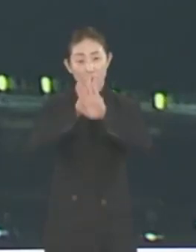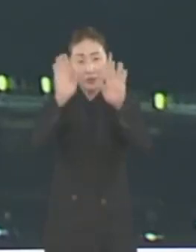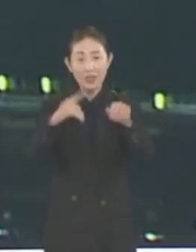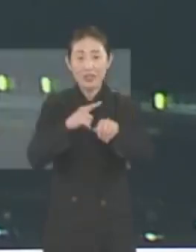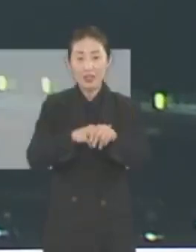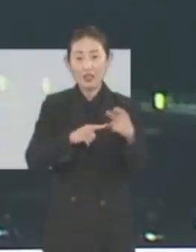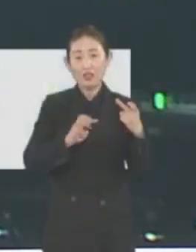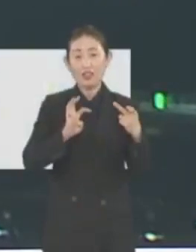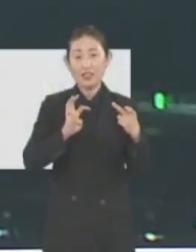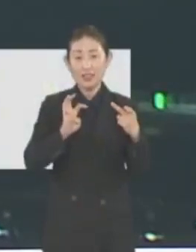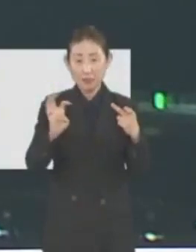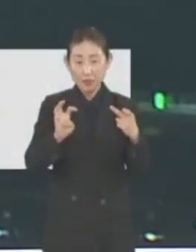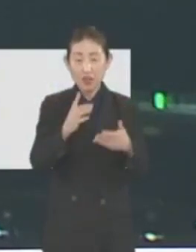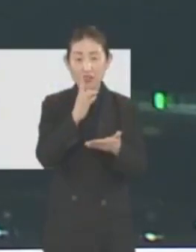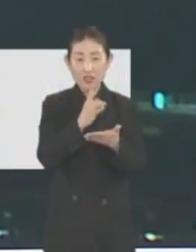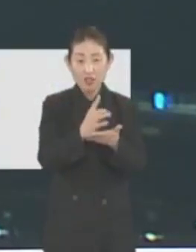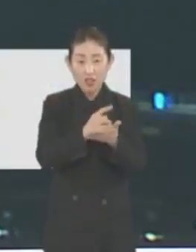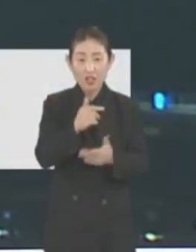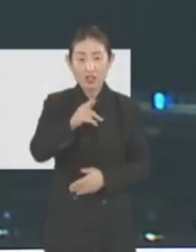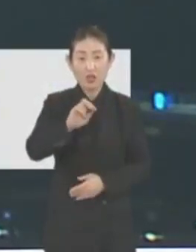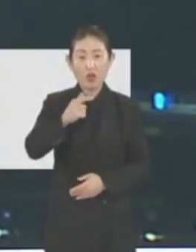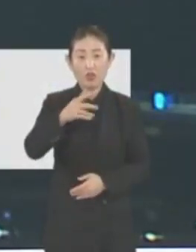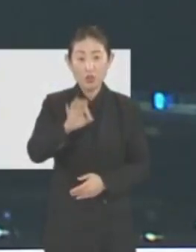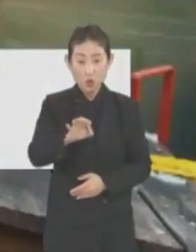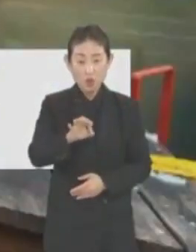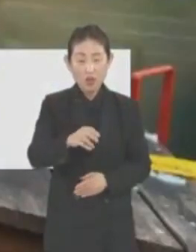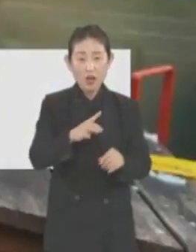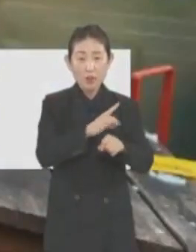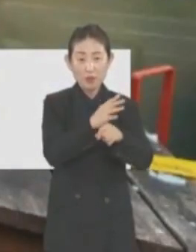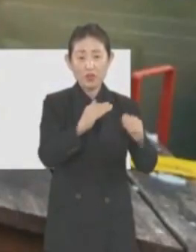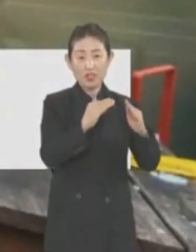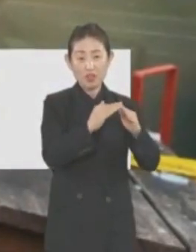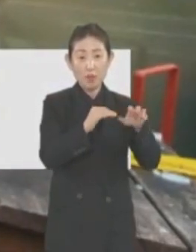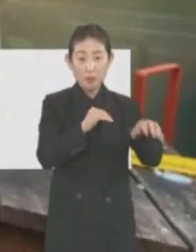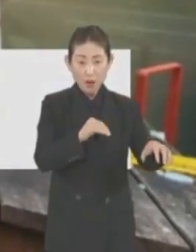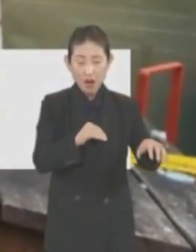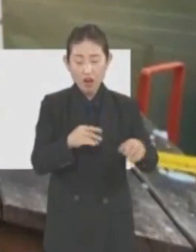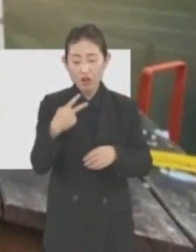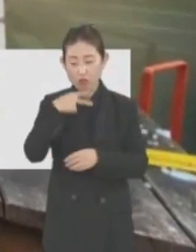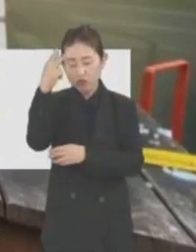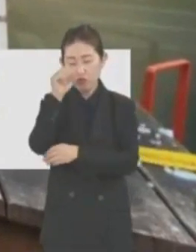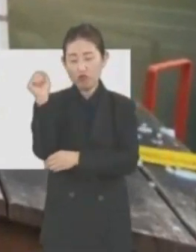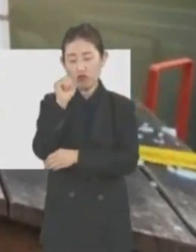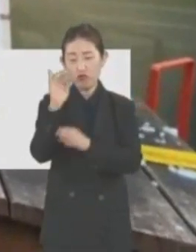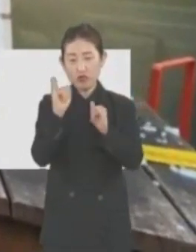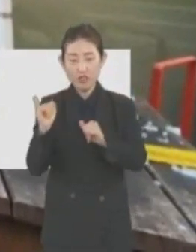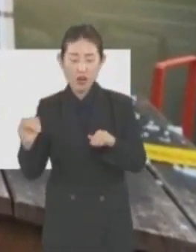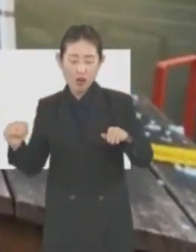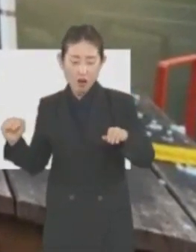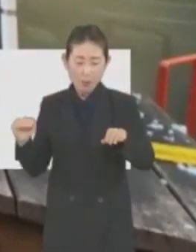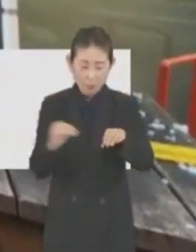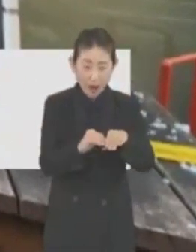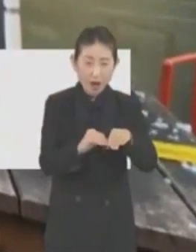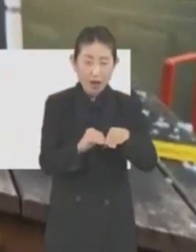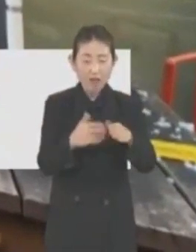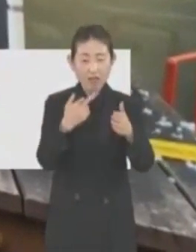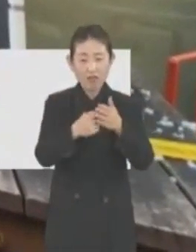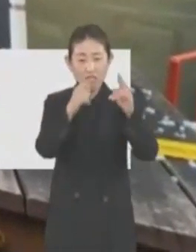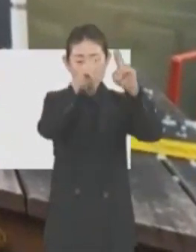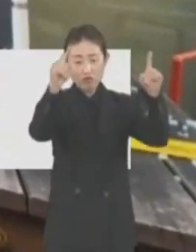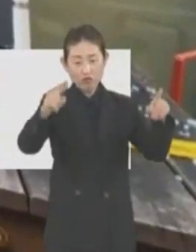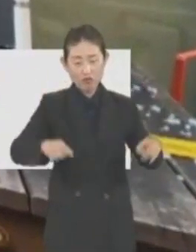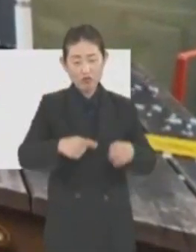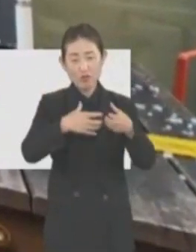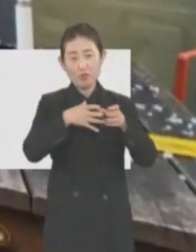오늘 낮 12시 반쯤 천안시 서북구 성정동의 한 편의점으로 만취한 20대 운전자 a씨가 물던